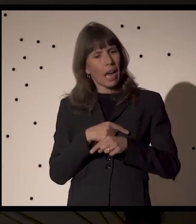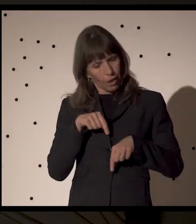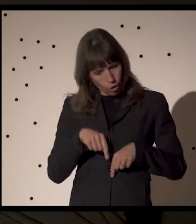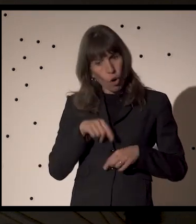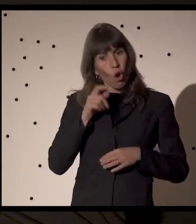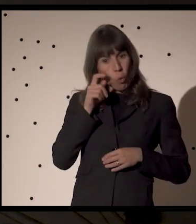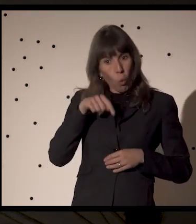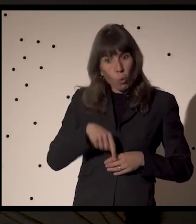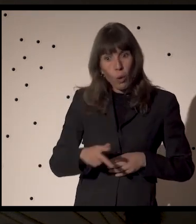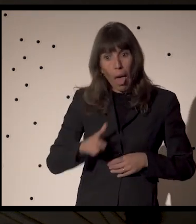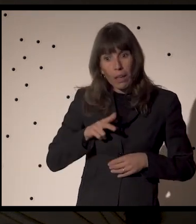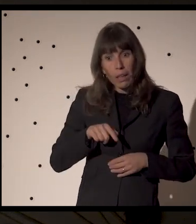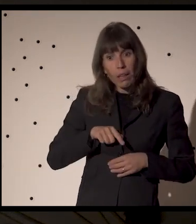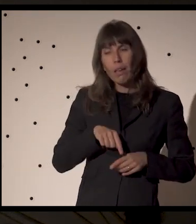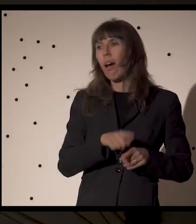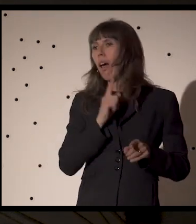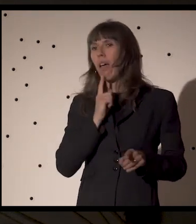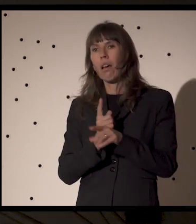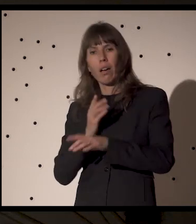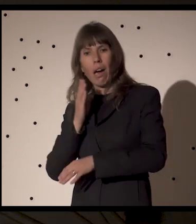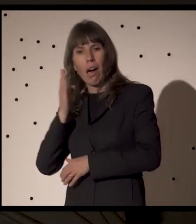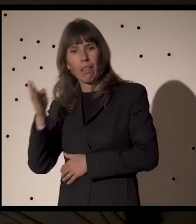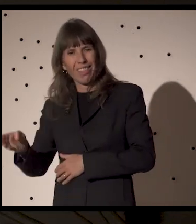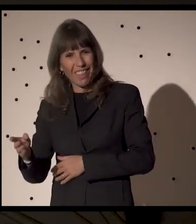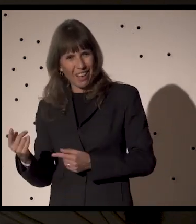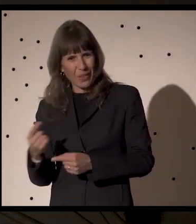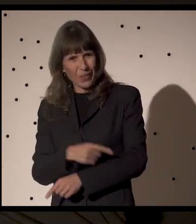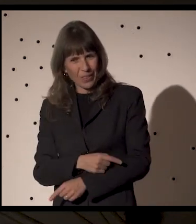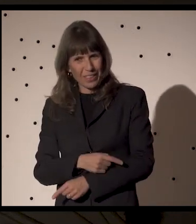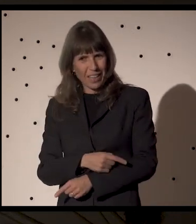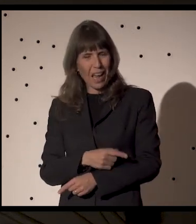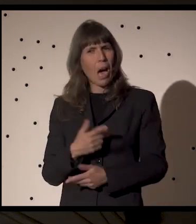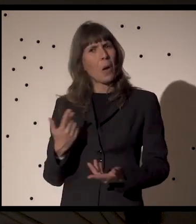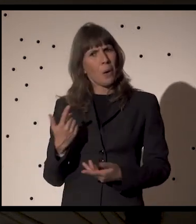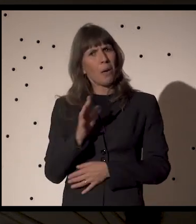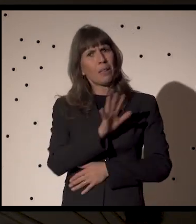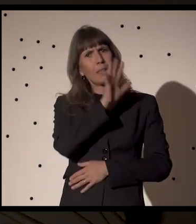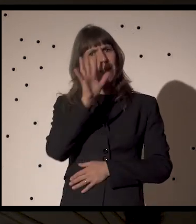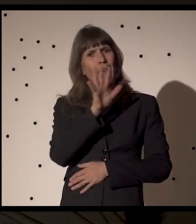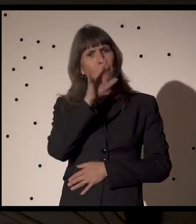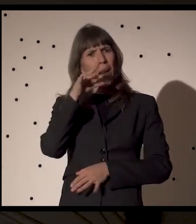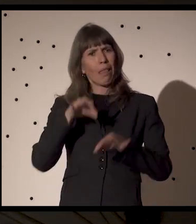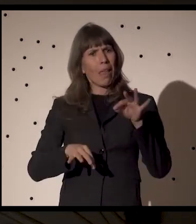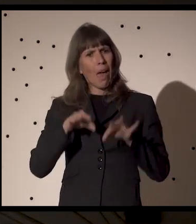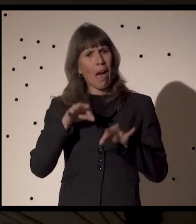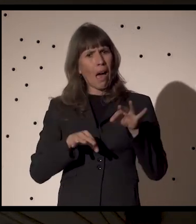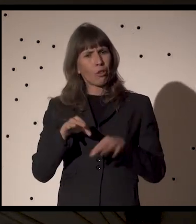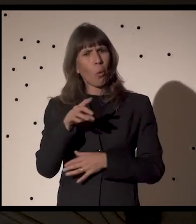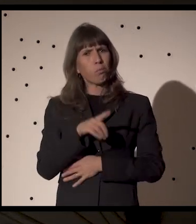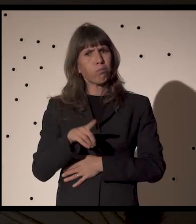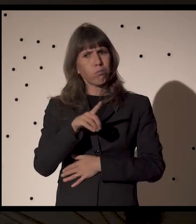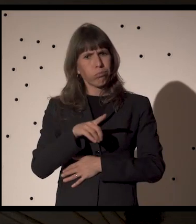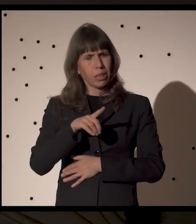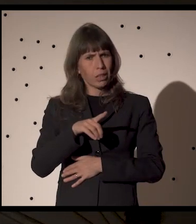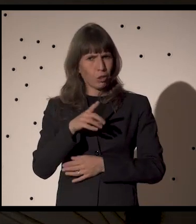quindi io ritengo che questo lavoro Il Piccolo teatro lo stia facendo con grande diciamo con grande